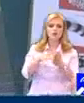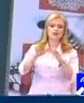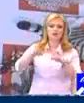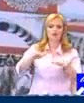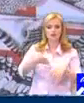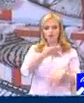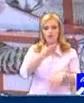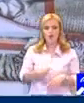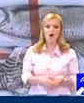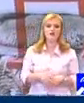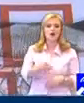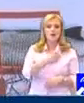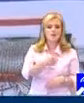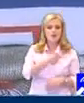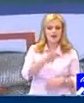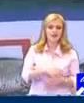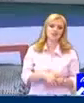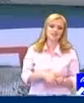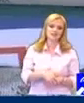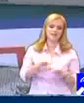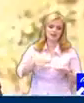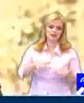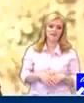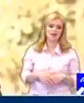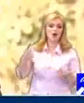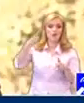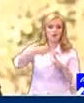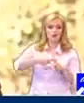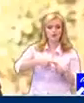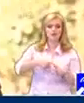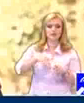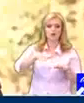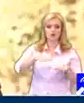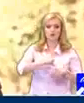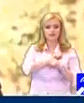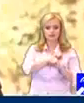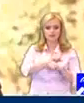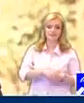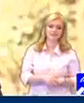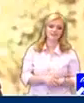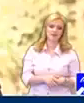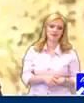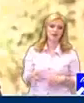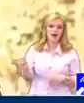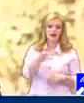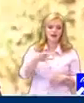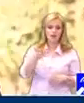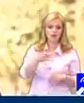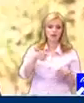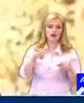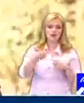naturale protejate, meșteri populare, precum și unități de cazare. Raionul care are una din cele mai vechi